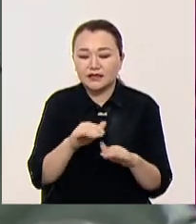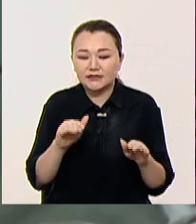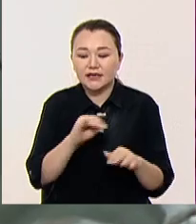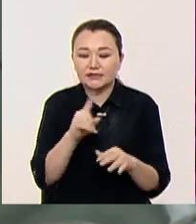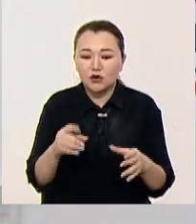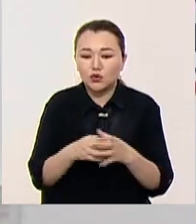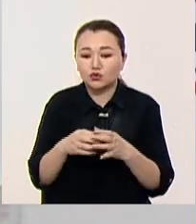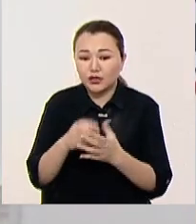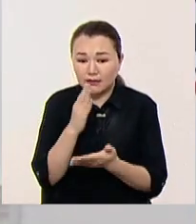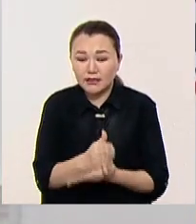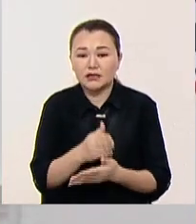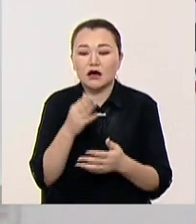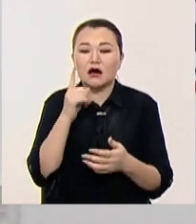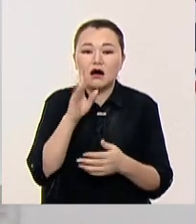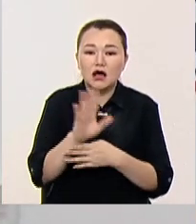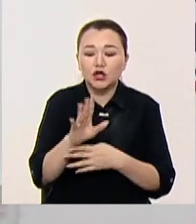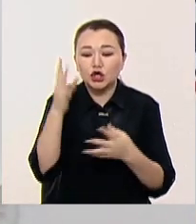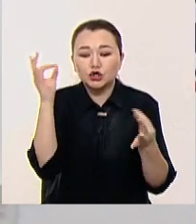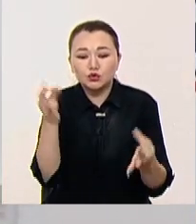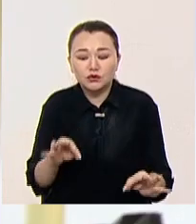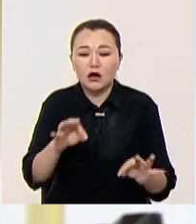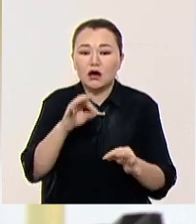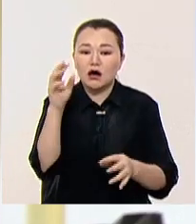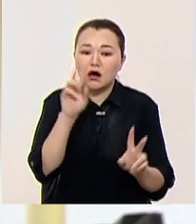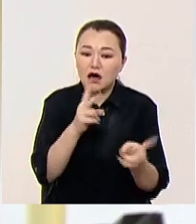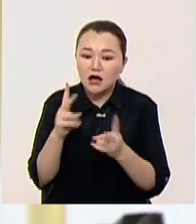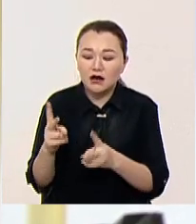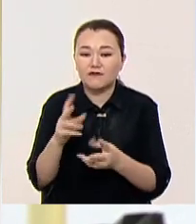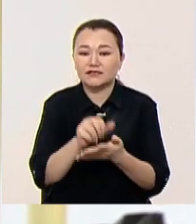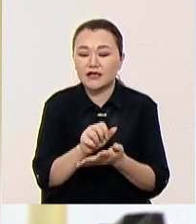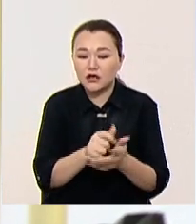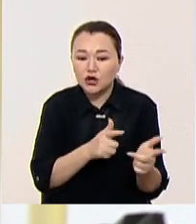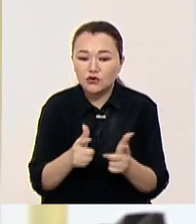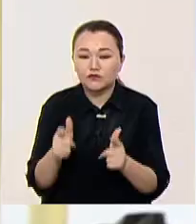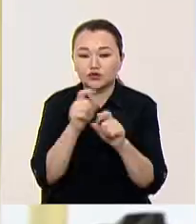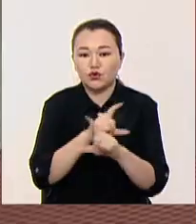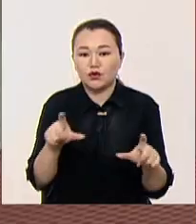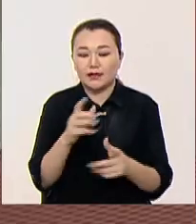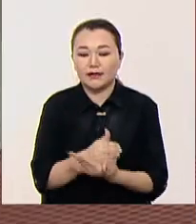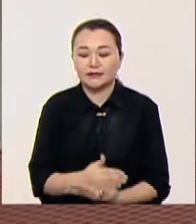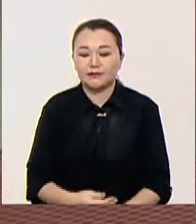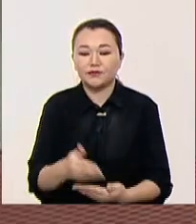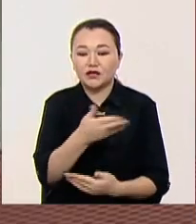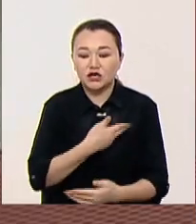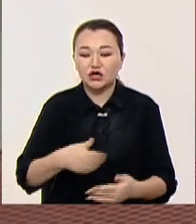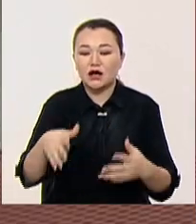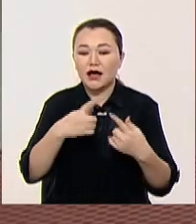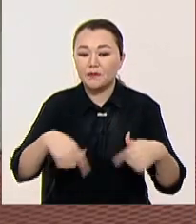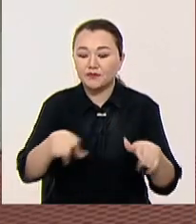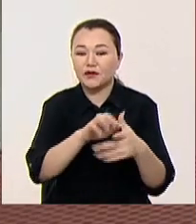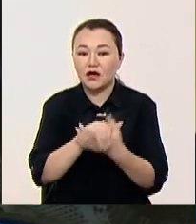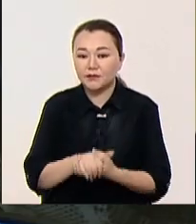Есть кружки ораторского искусства, хореографии. Ведутся занятия по подготовке к школе. Нашим общественным объединением